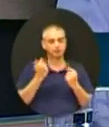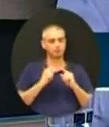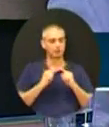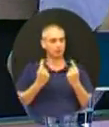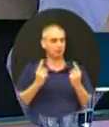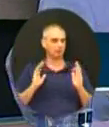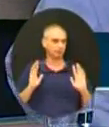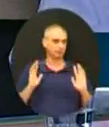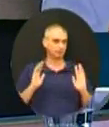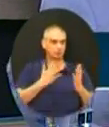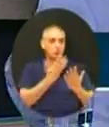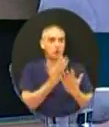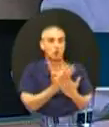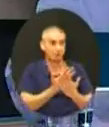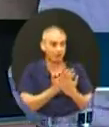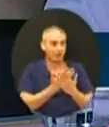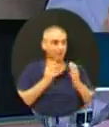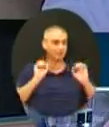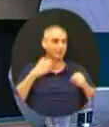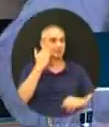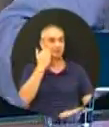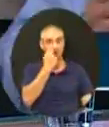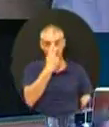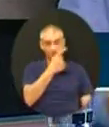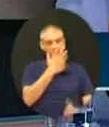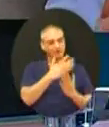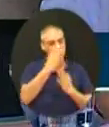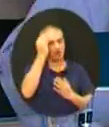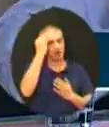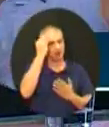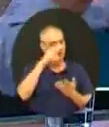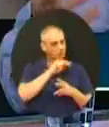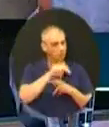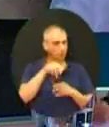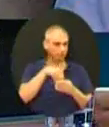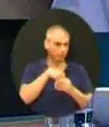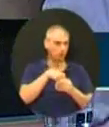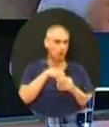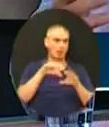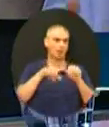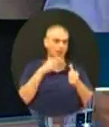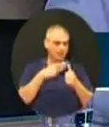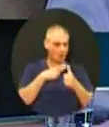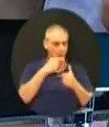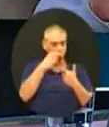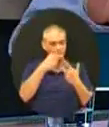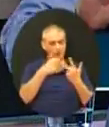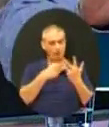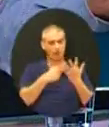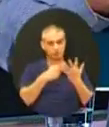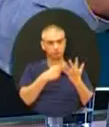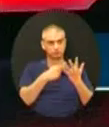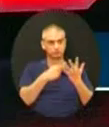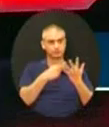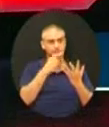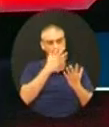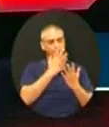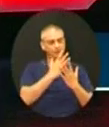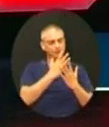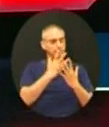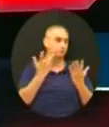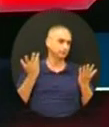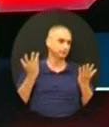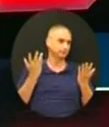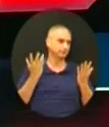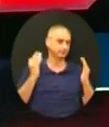אחרת, כלומר העובדה שהנשיא האמריקאי מבחינתם למד את הנושא, כולל נושא התנחלויות וכולי, וגימד או הייתי